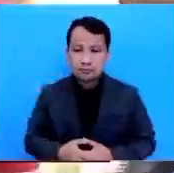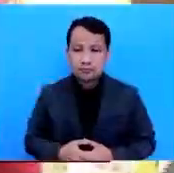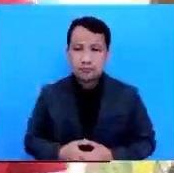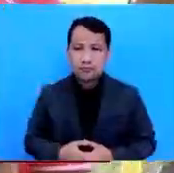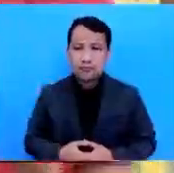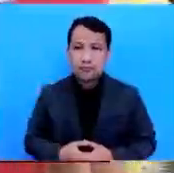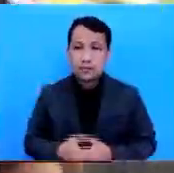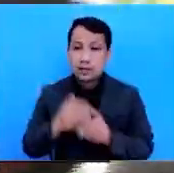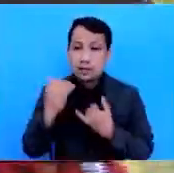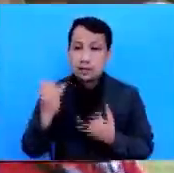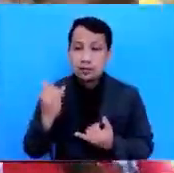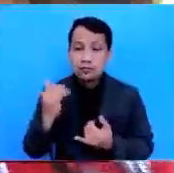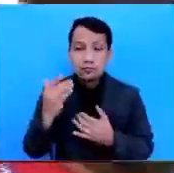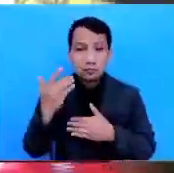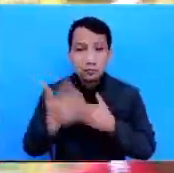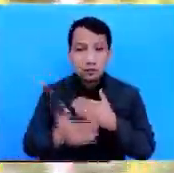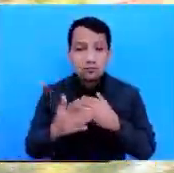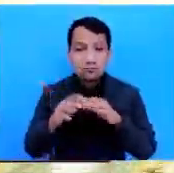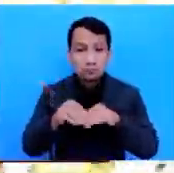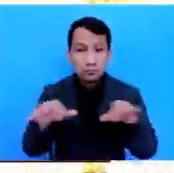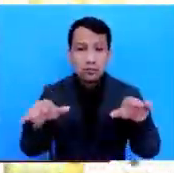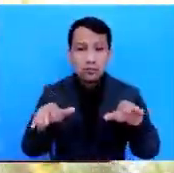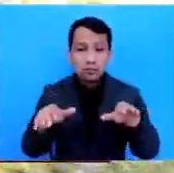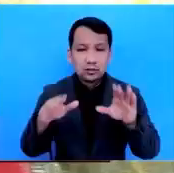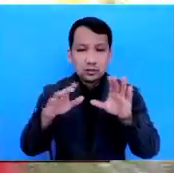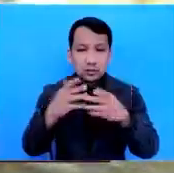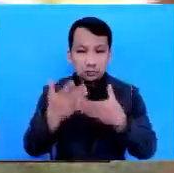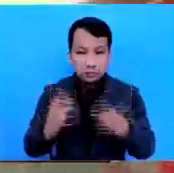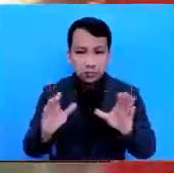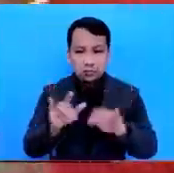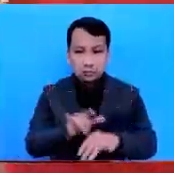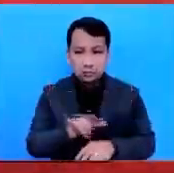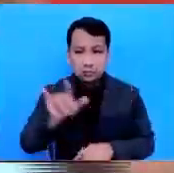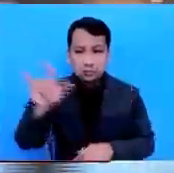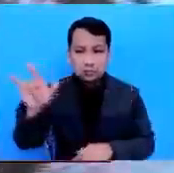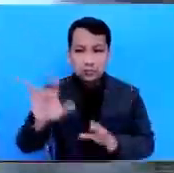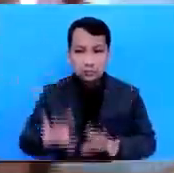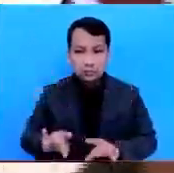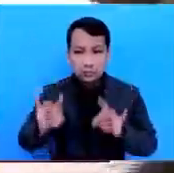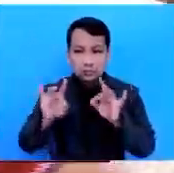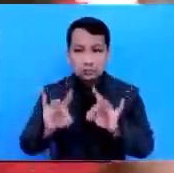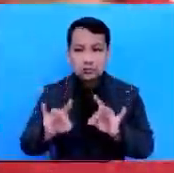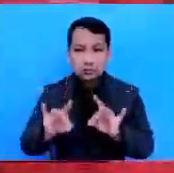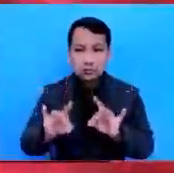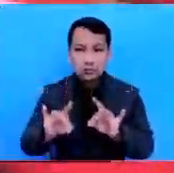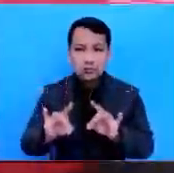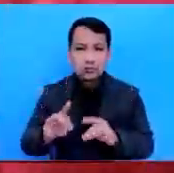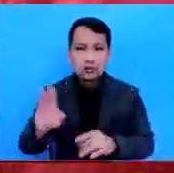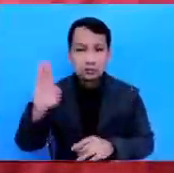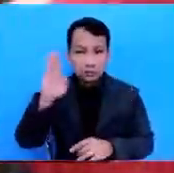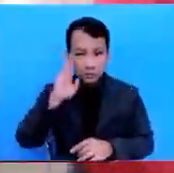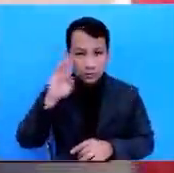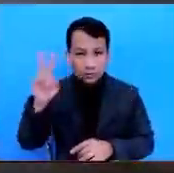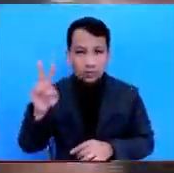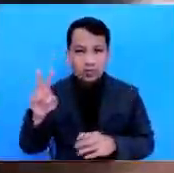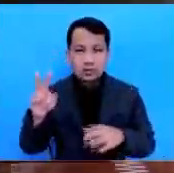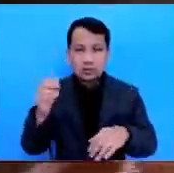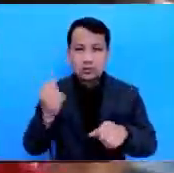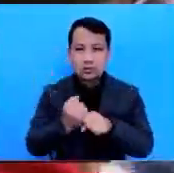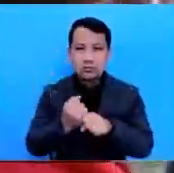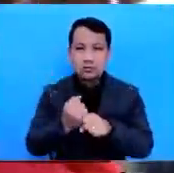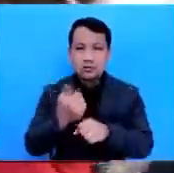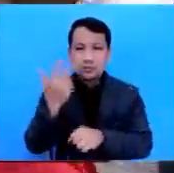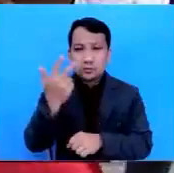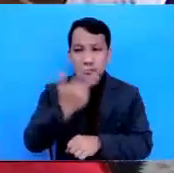Ngayong unti-unti nang humuhupang election season, lumipad papuntang Australia si presumptive President Bongbong Marcos para sa tatlong araw